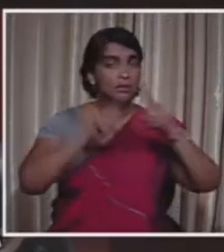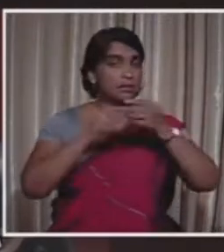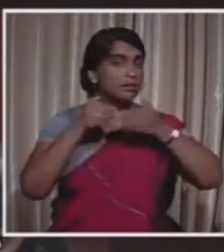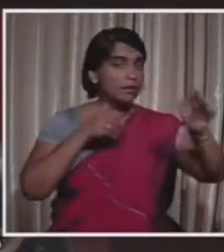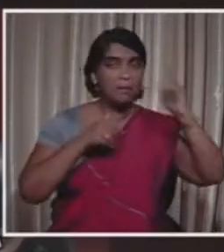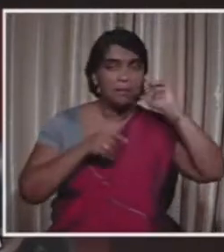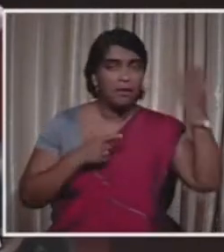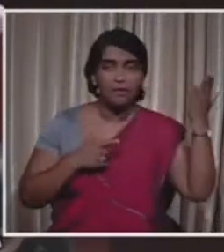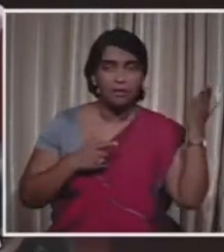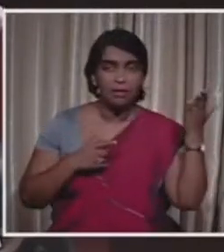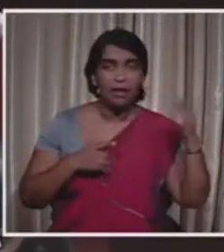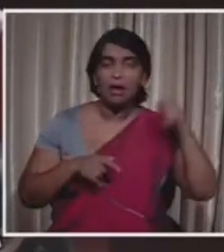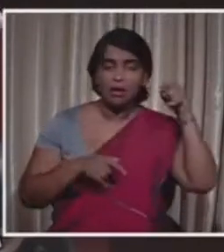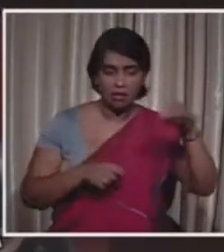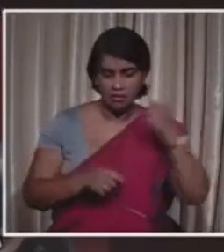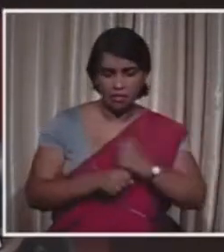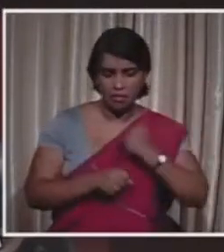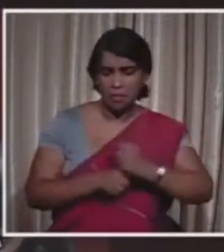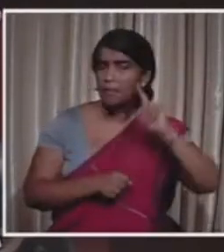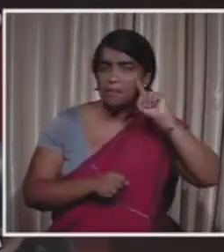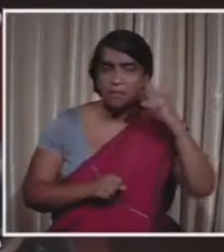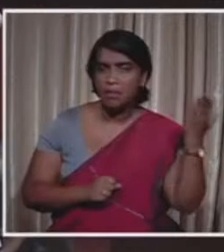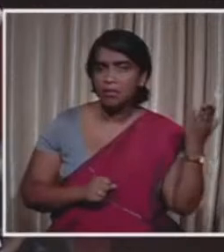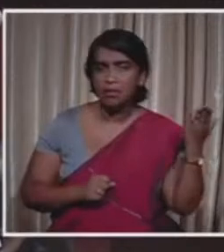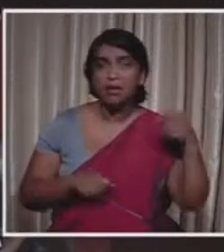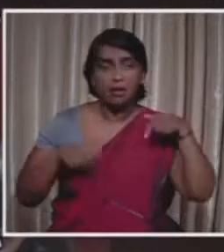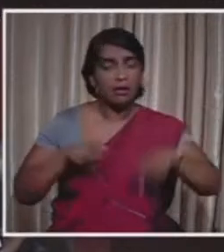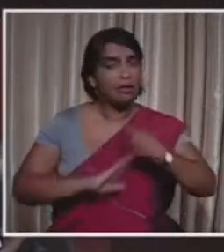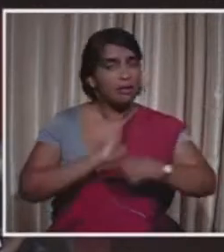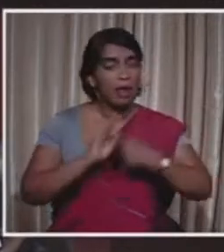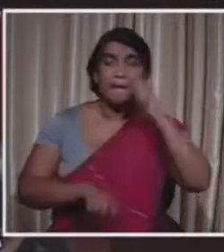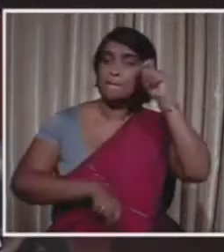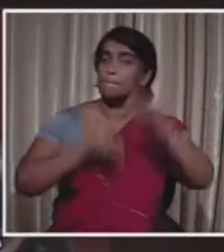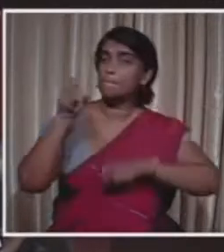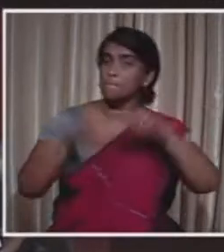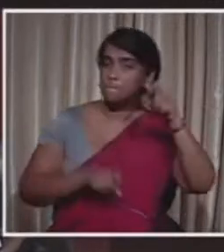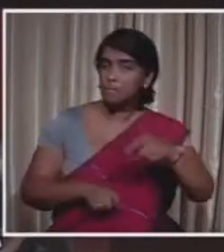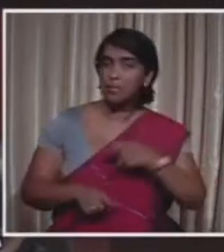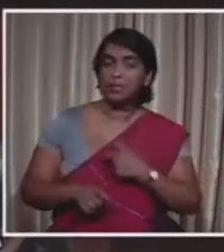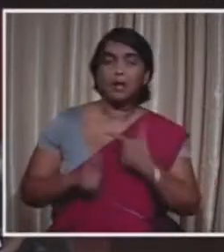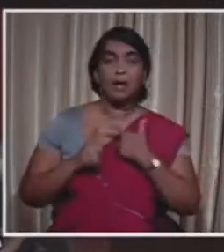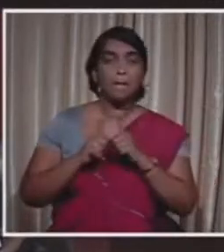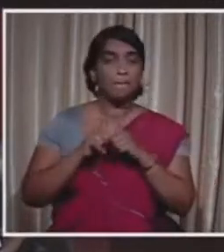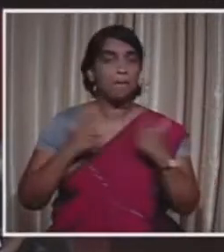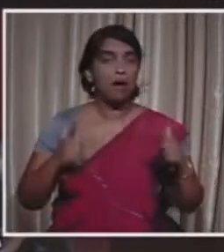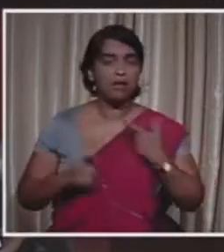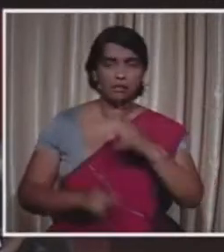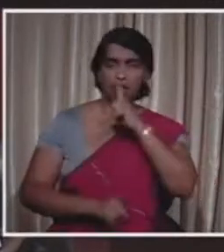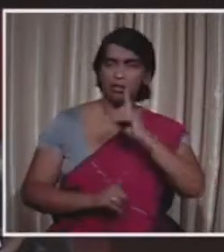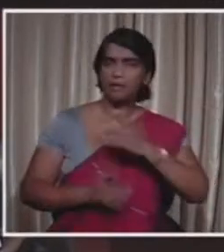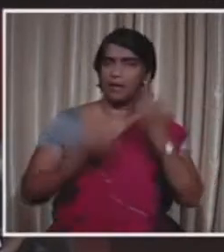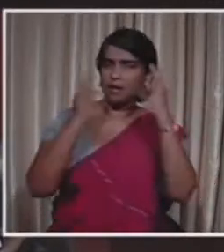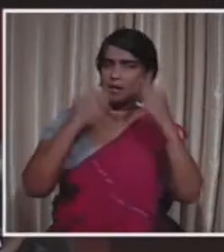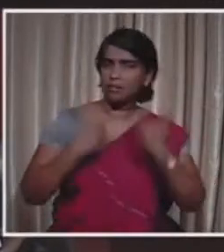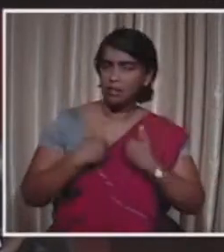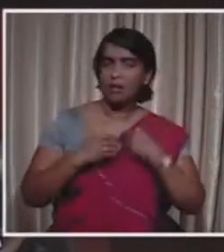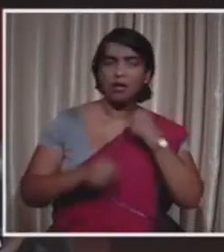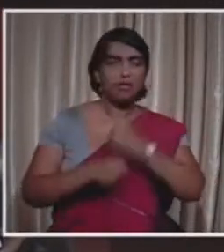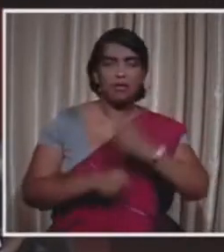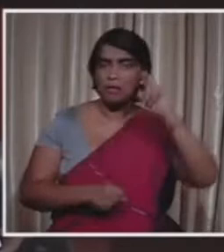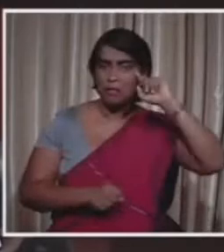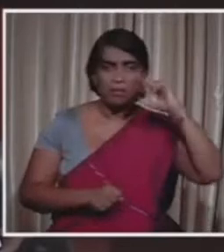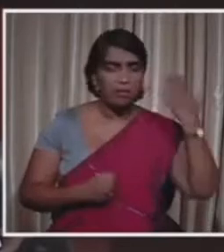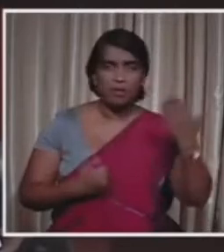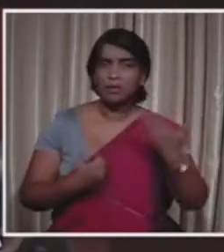කියලා මේ ආණ්ඩුව දන්නේ නැද්ද මේ රටේ මිනිසුන්ට භාෂණේ නිදහස තියෙනවයි කියලා මේ ආණ්ඩුව දන්නේ